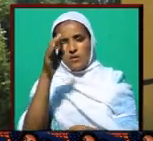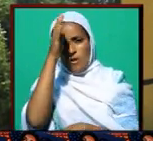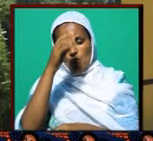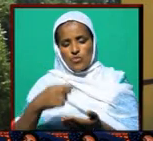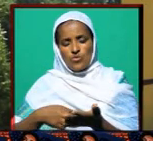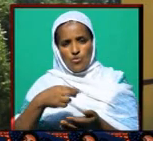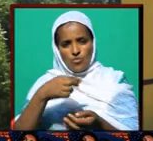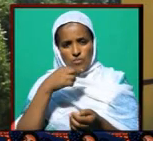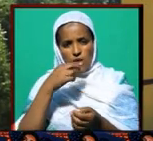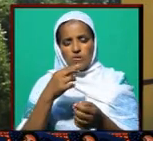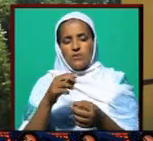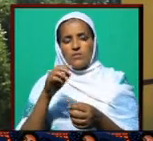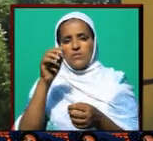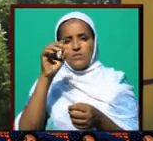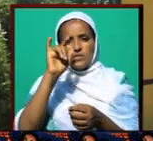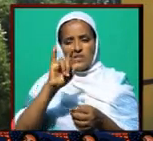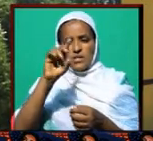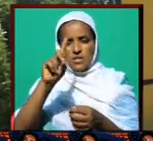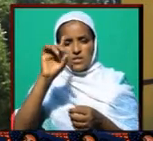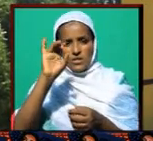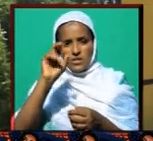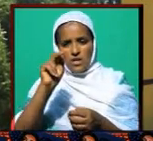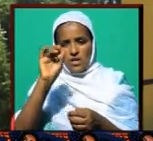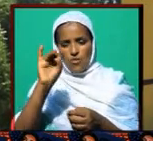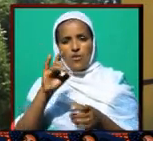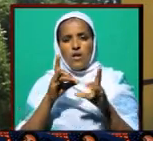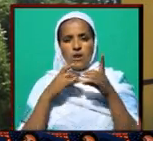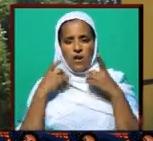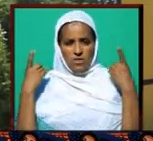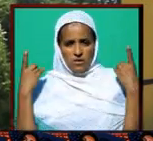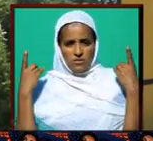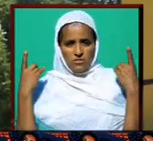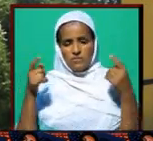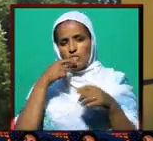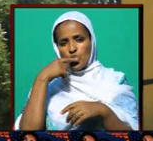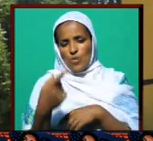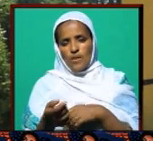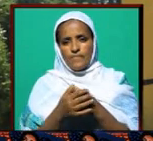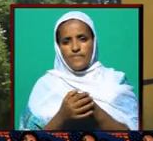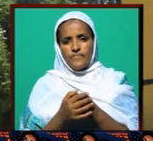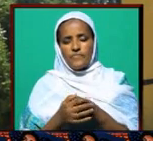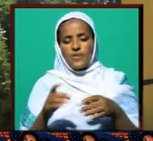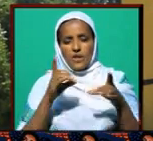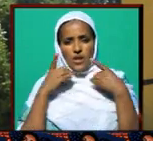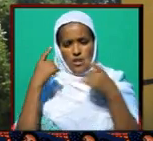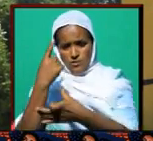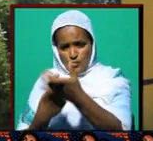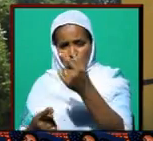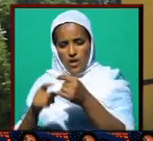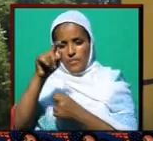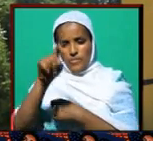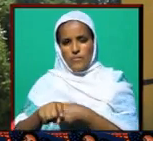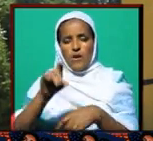ዘከመ ቦአ ቤተ እግዚአብሔር ወበላ ሀበው ዘቁርባን ዘይደልዎ ለካህናት ዘንበለ ለካህናት